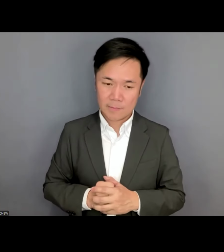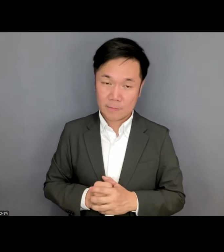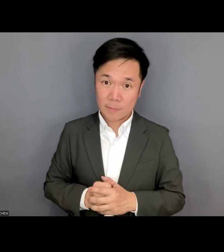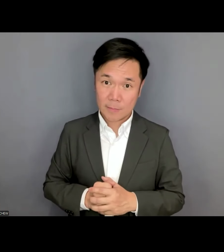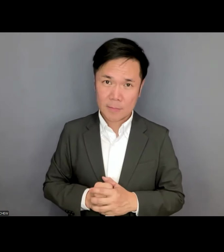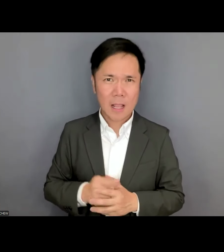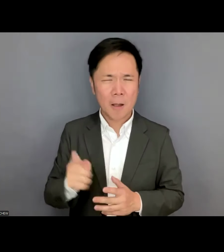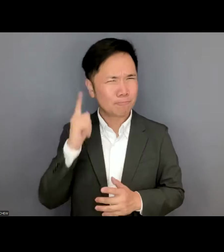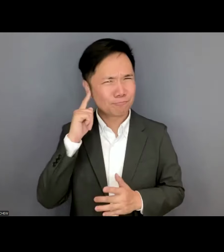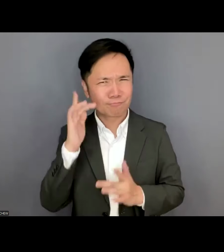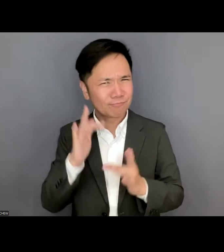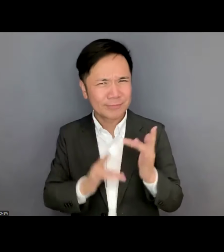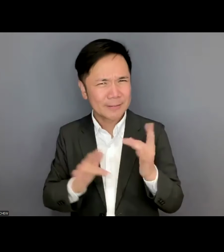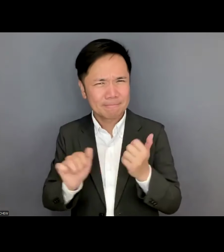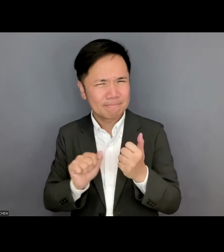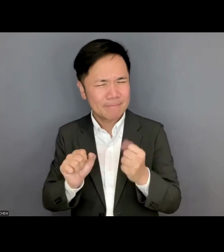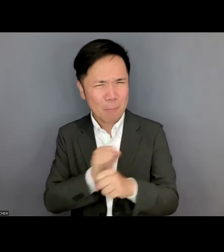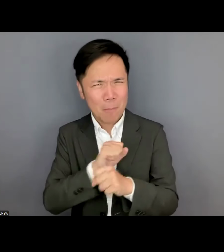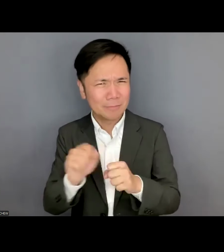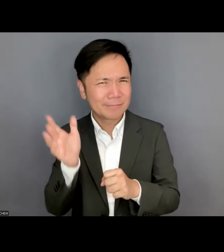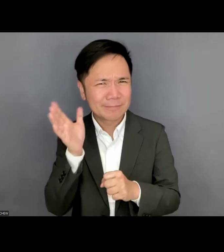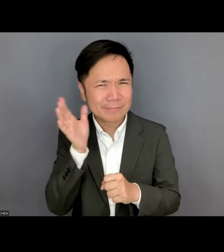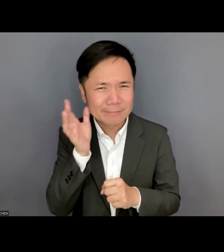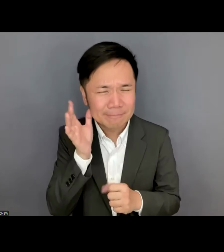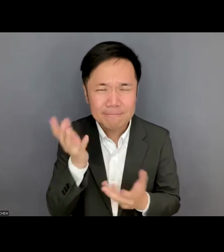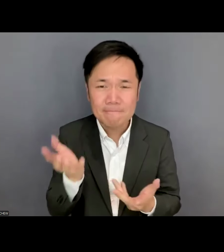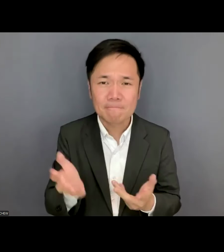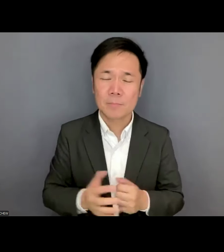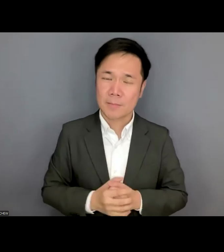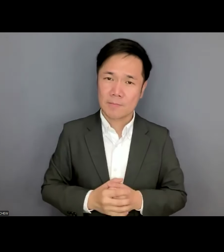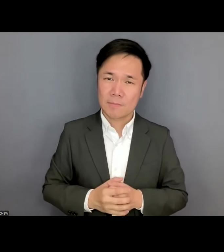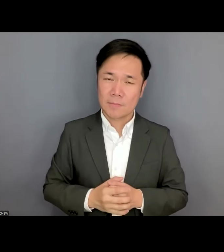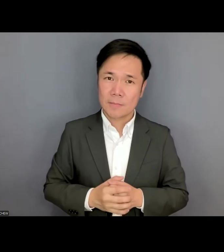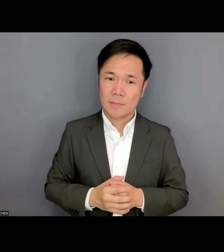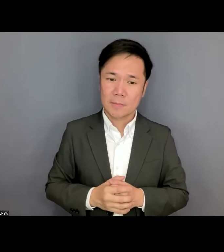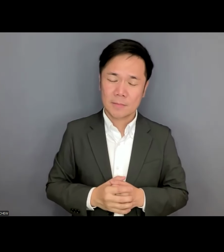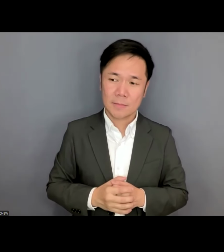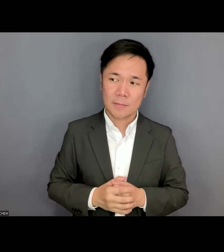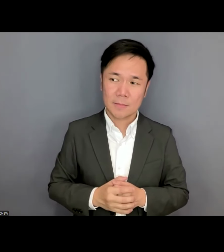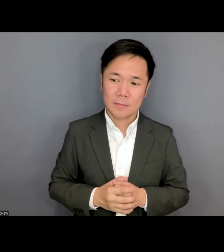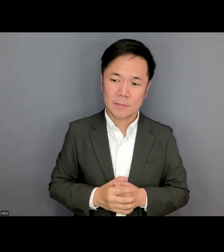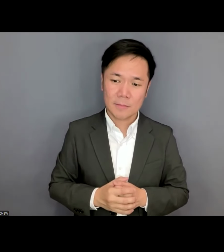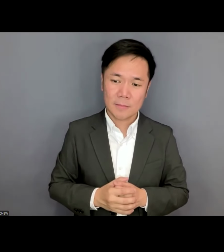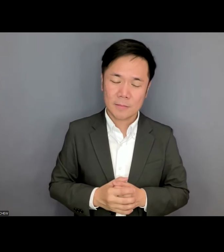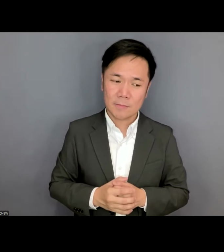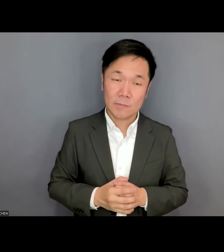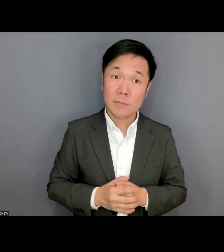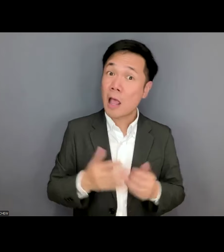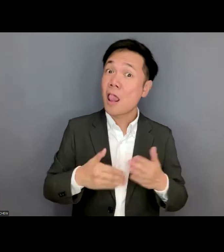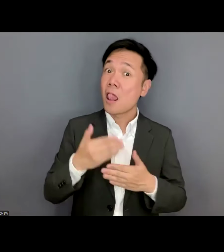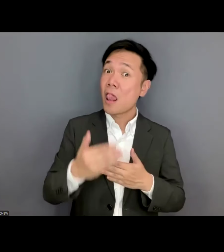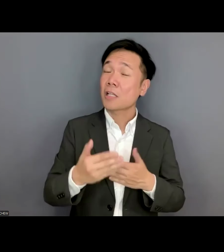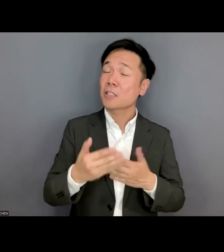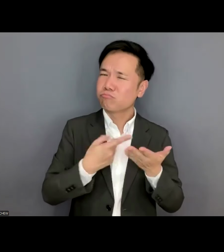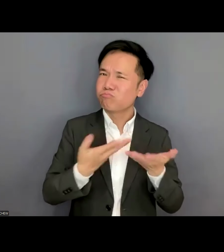I'm la sorry, I société don't civile hear et dans les autres discussions qu'il y aura and avec les in membres the du other gouvernement, que nos voix soient entendues, que nos discussions